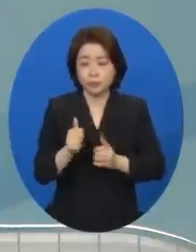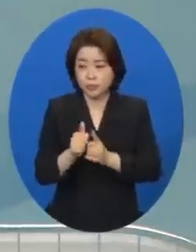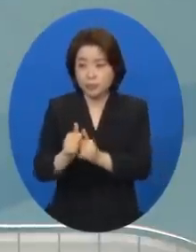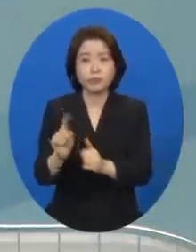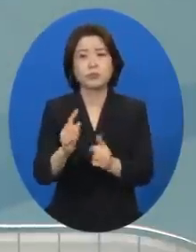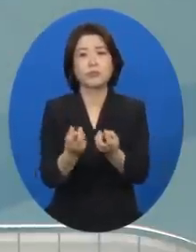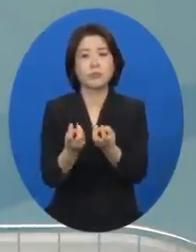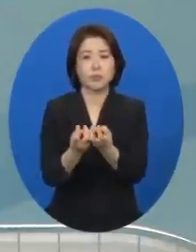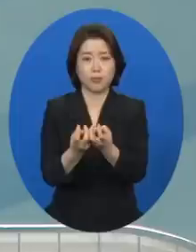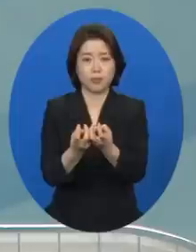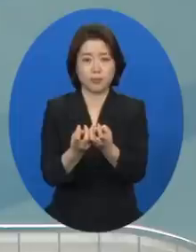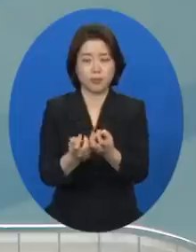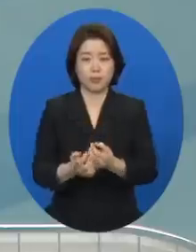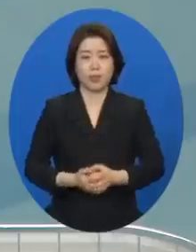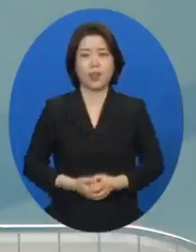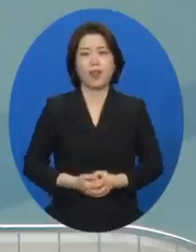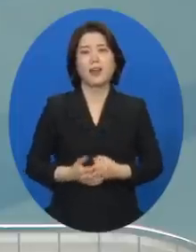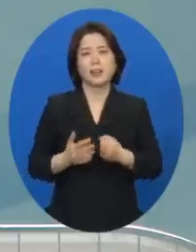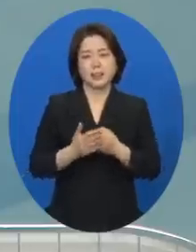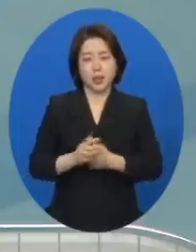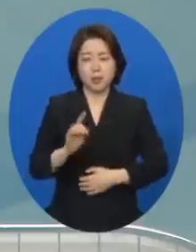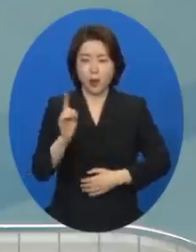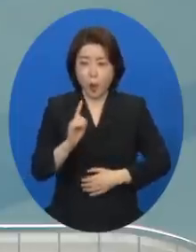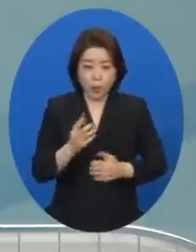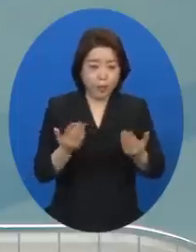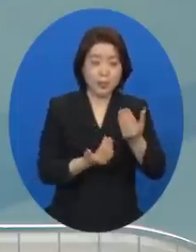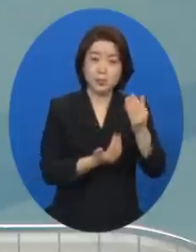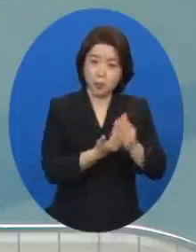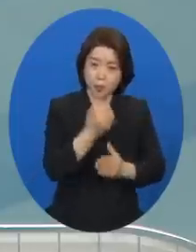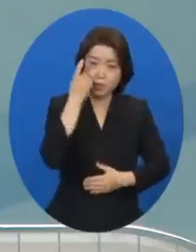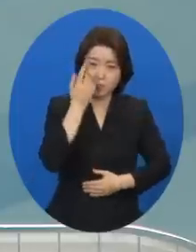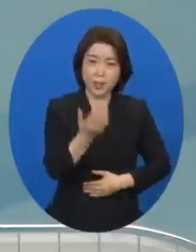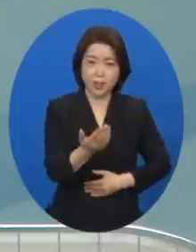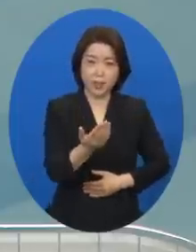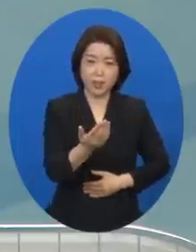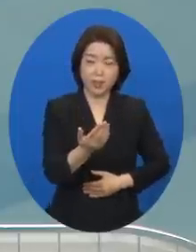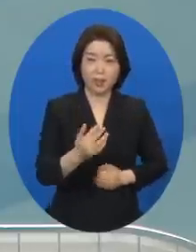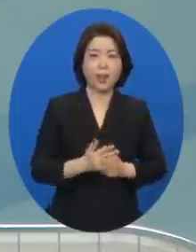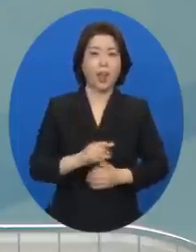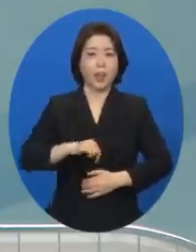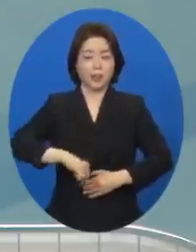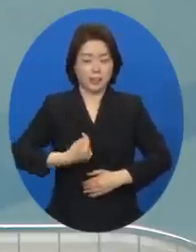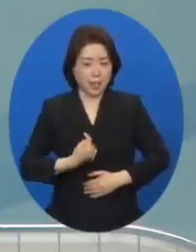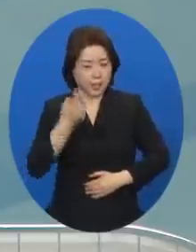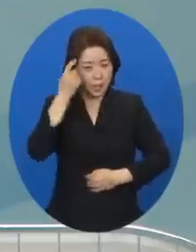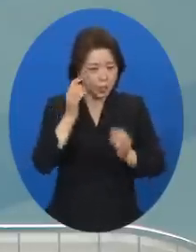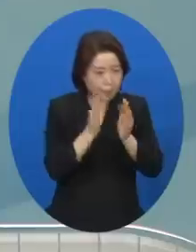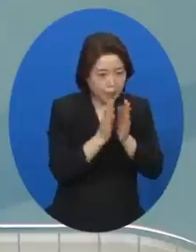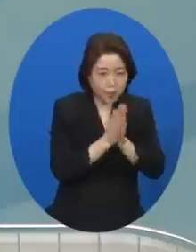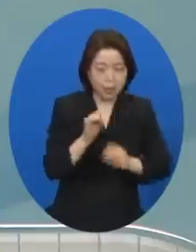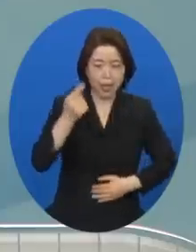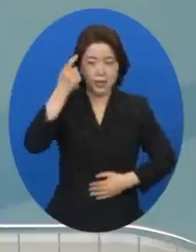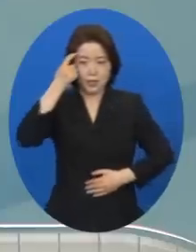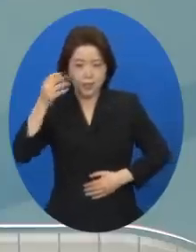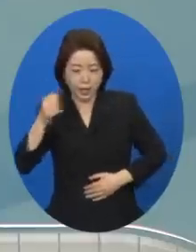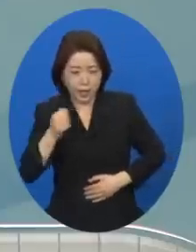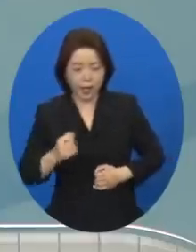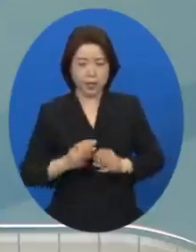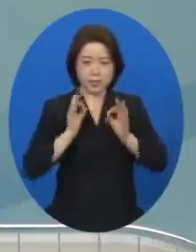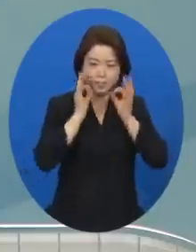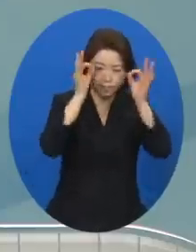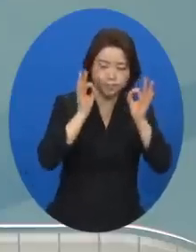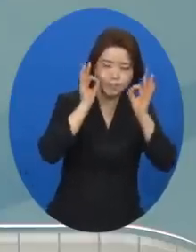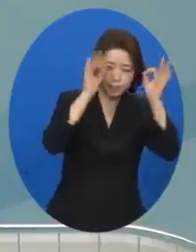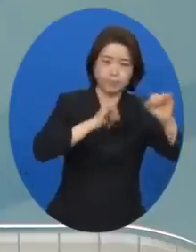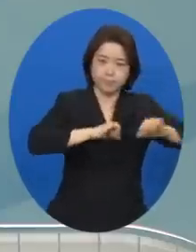가요 그러니까 어떤 일이 벌어지게 되냐면 자기들 스스로의 생각과 노력으로